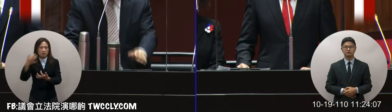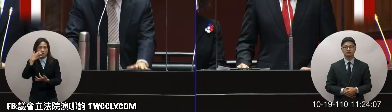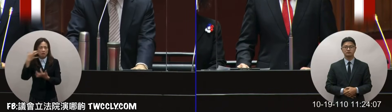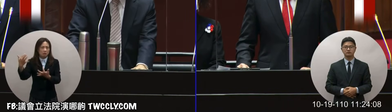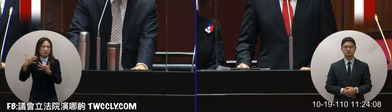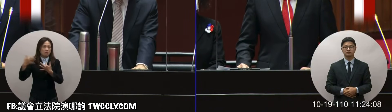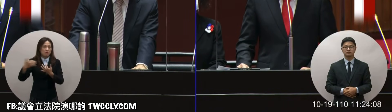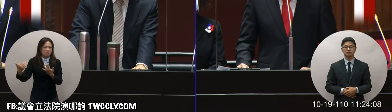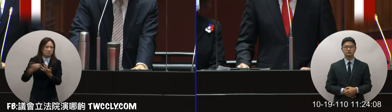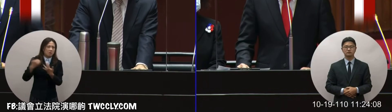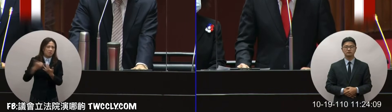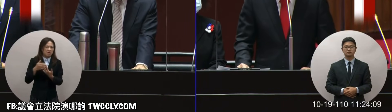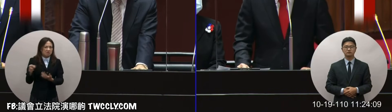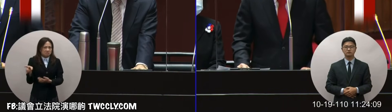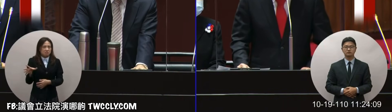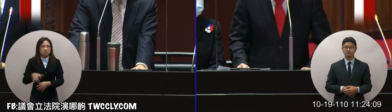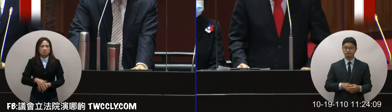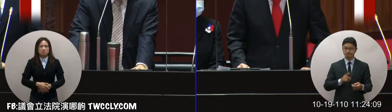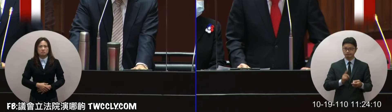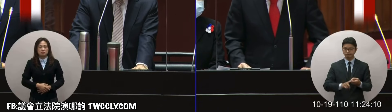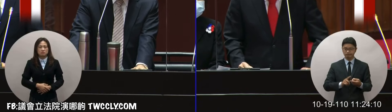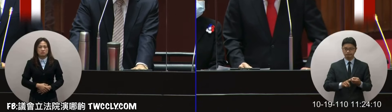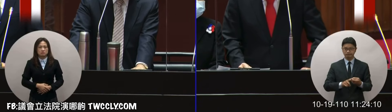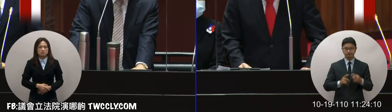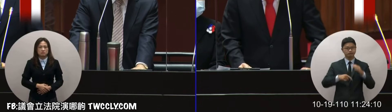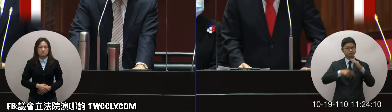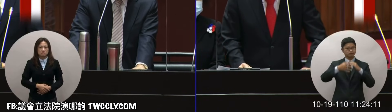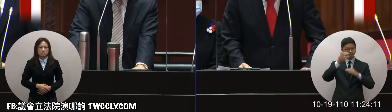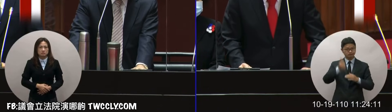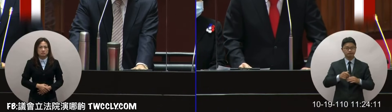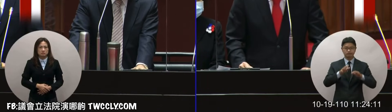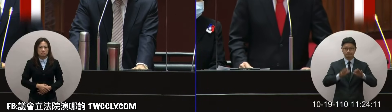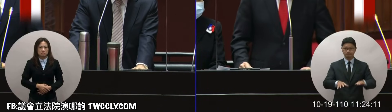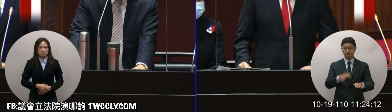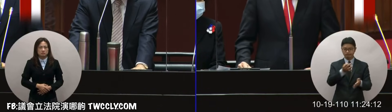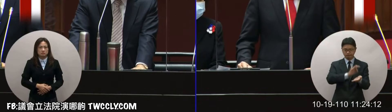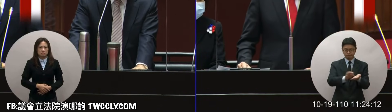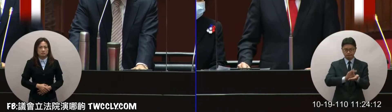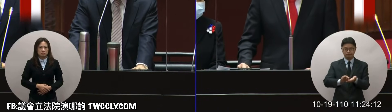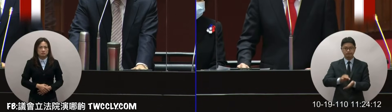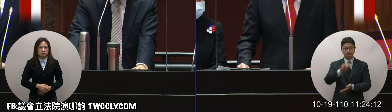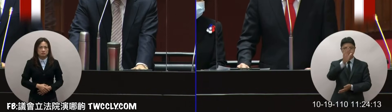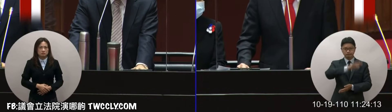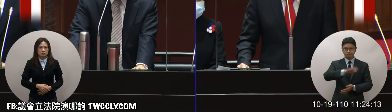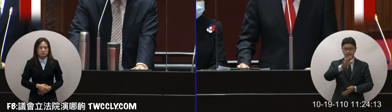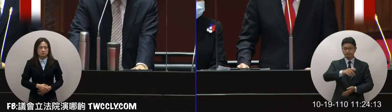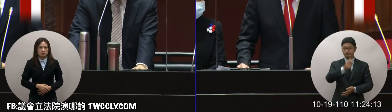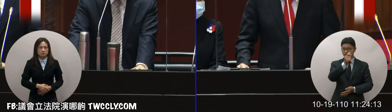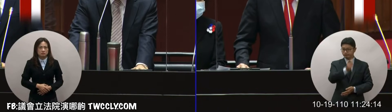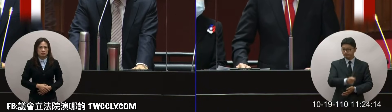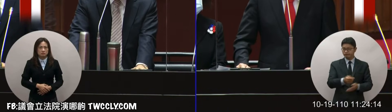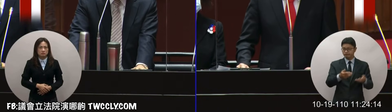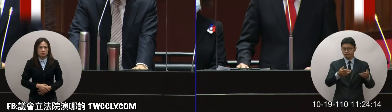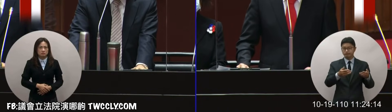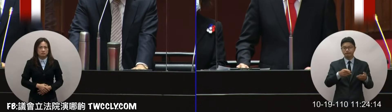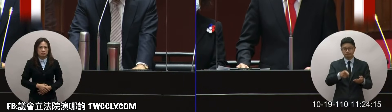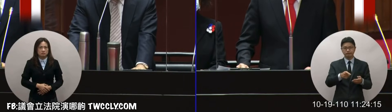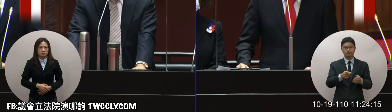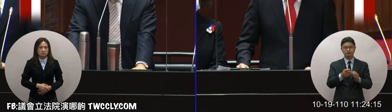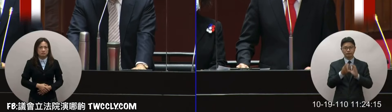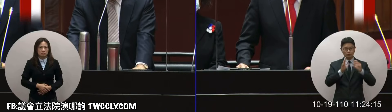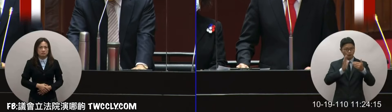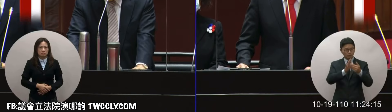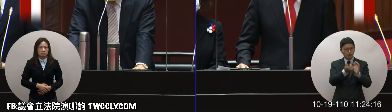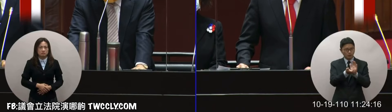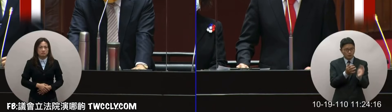来渗透。 对，所以院长现在花了5000多亿的国防预算，未来还要花多少钱？ 我